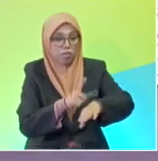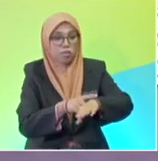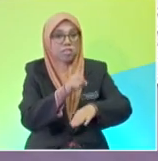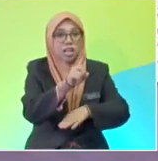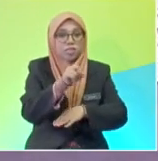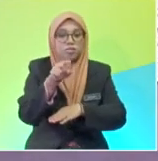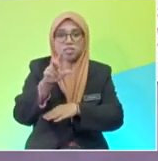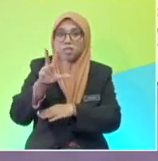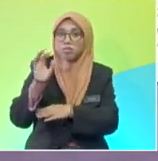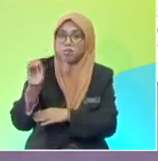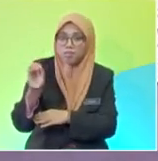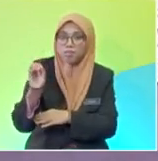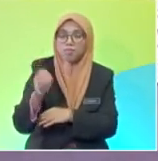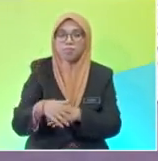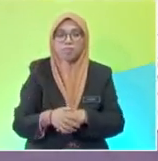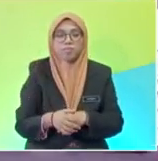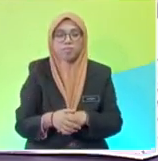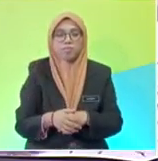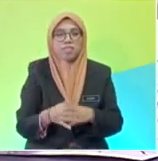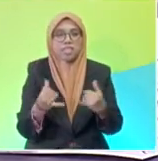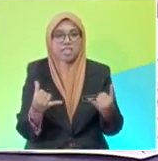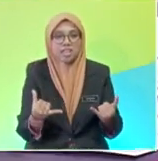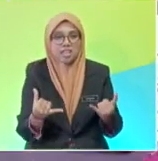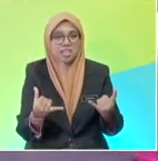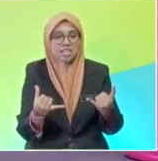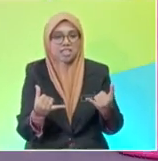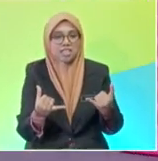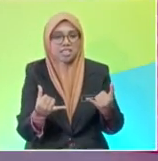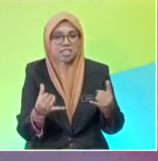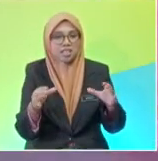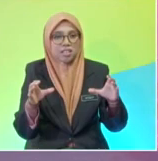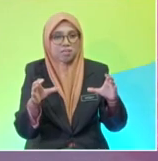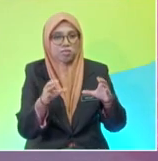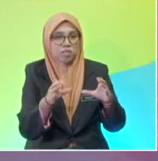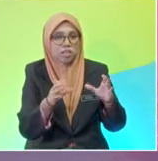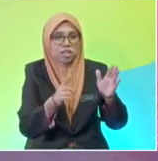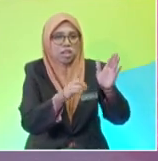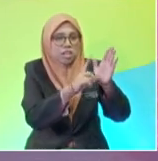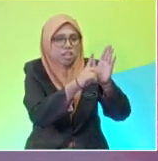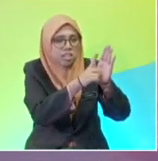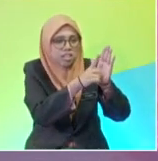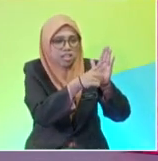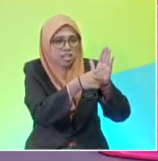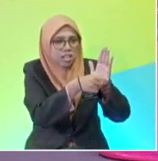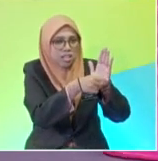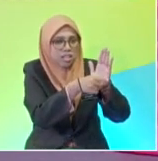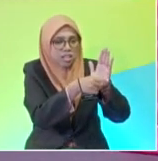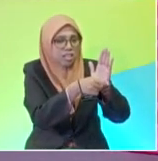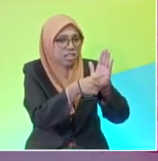1.30. 1.30 cikgu. Saya kena alihkan dia. Okay. Jadi sini. Okey, betul tak